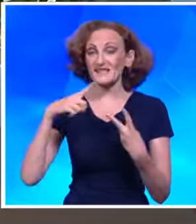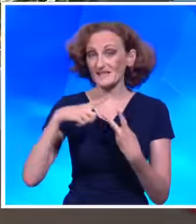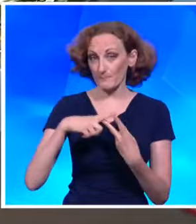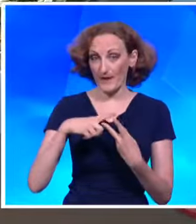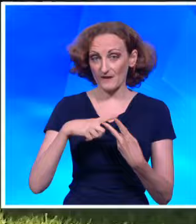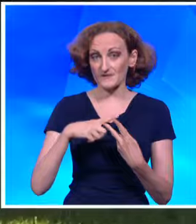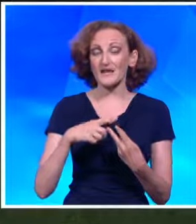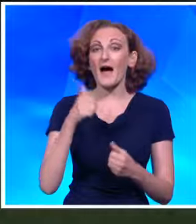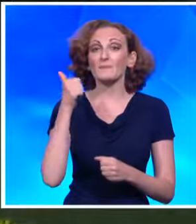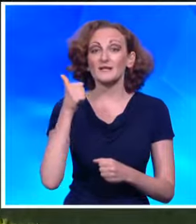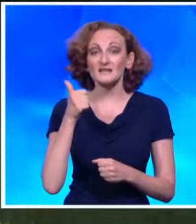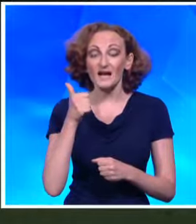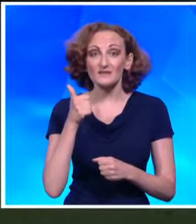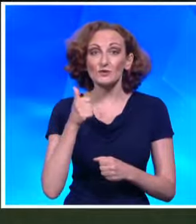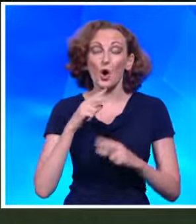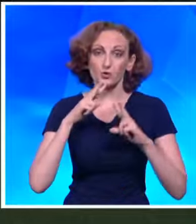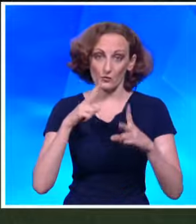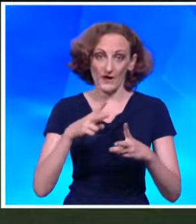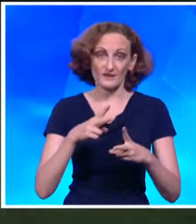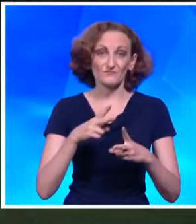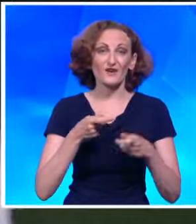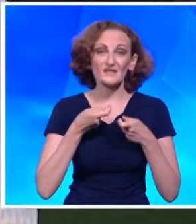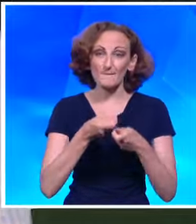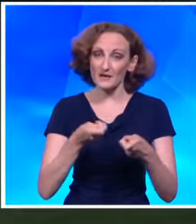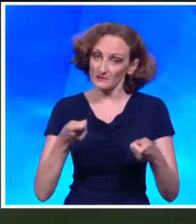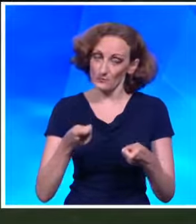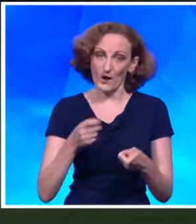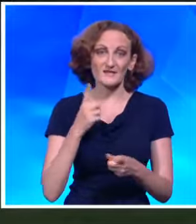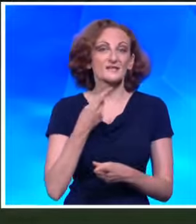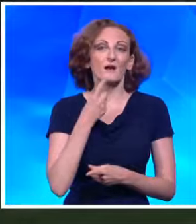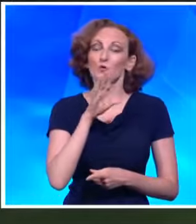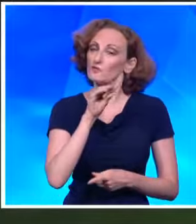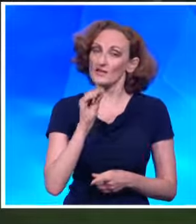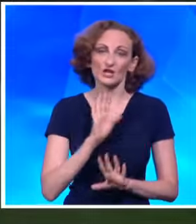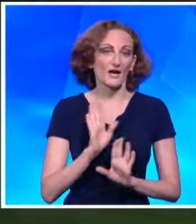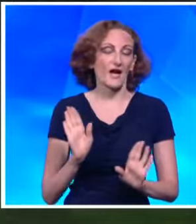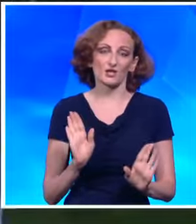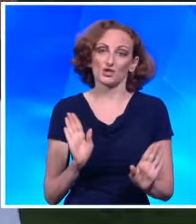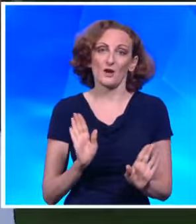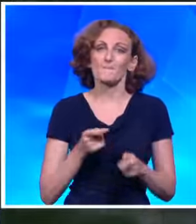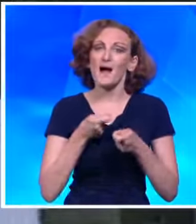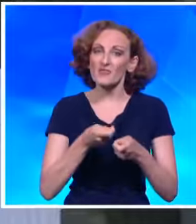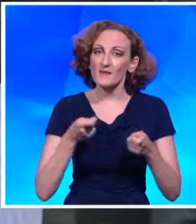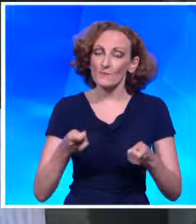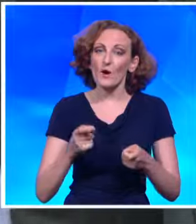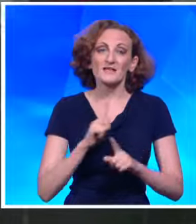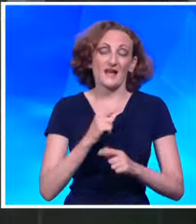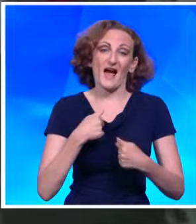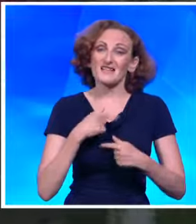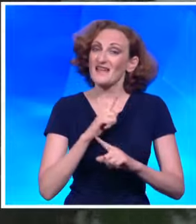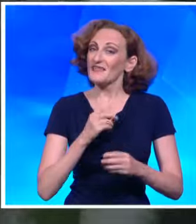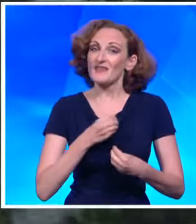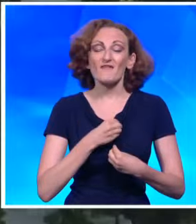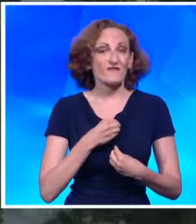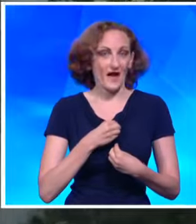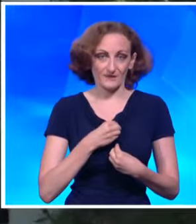Аталай отговори. Това са манипулации, мога да ви кажа само. Това са манипулации. Не вярвам,